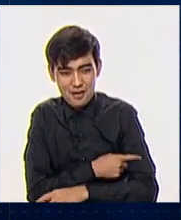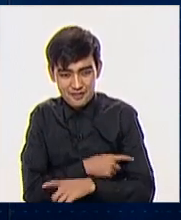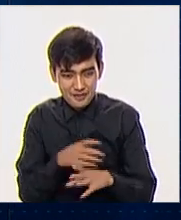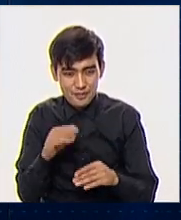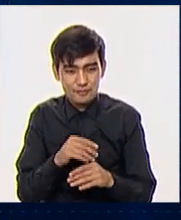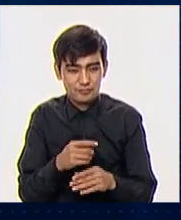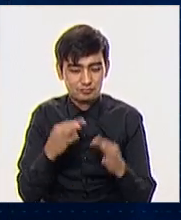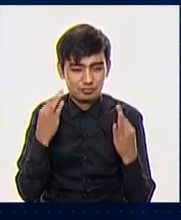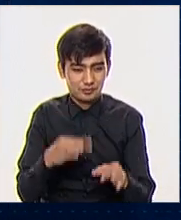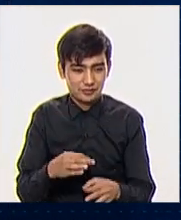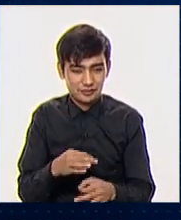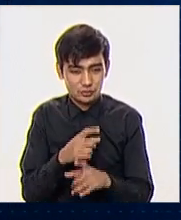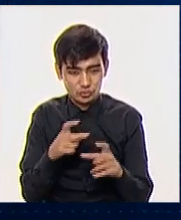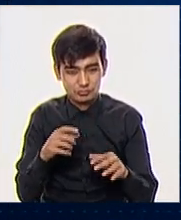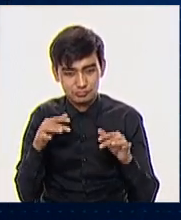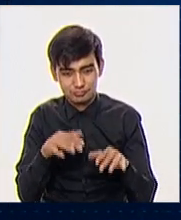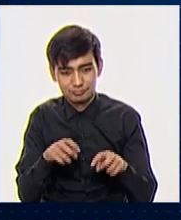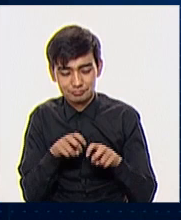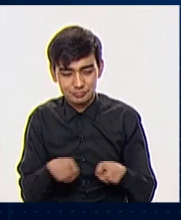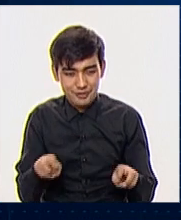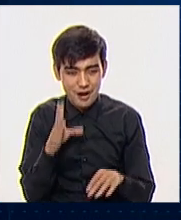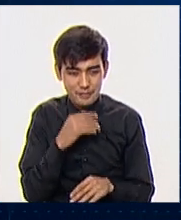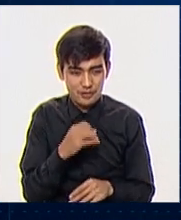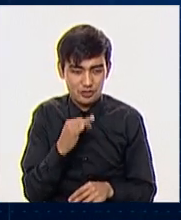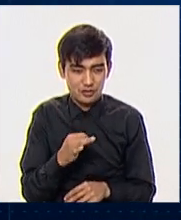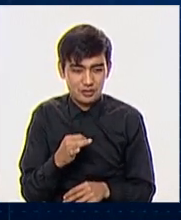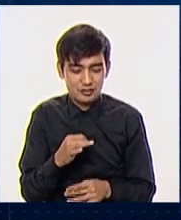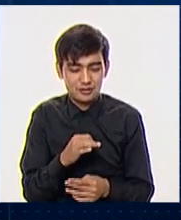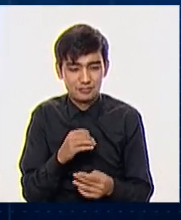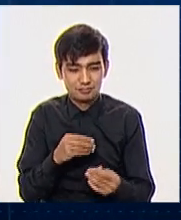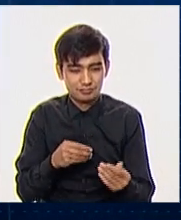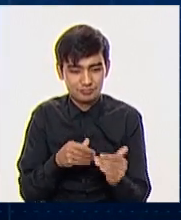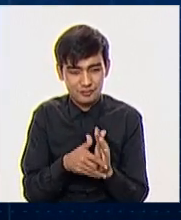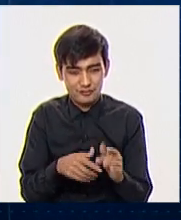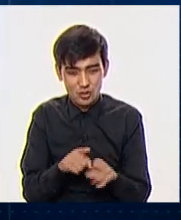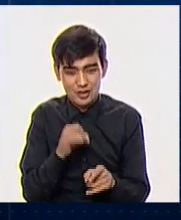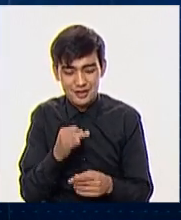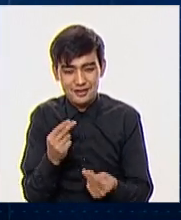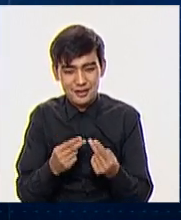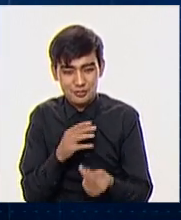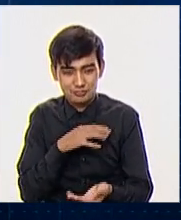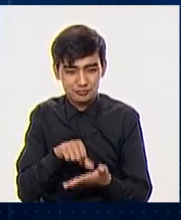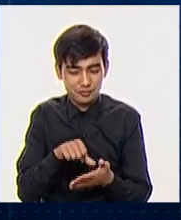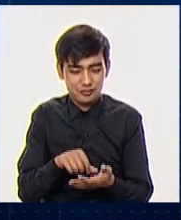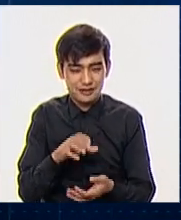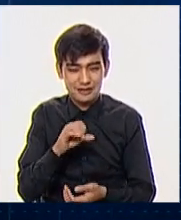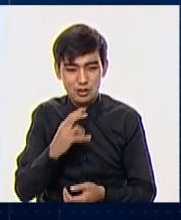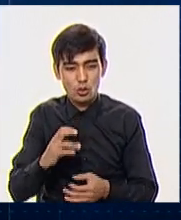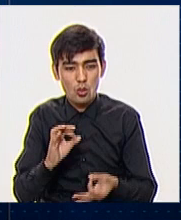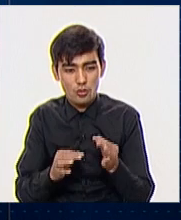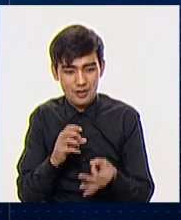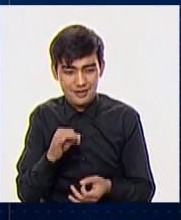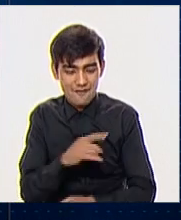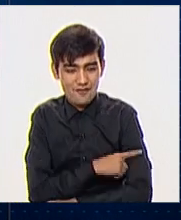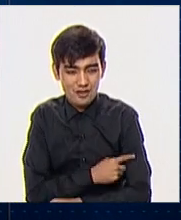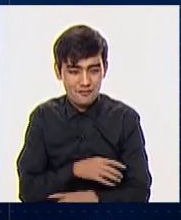решили допустить на соревнования зрителей, чтобы возместить хотя бы часть затрат. Игры пройдут при соблюдении санитарных норм, но врачи опасаются,